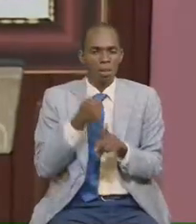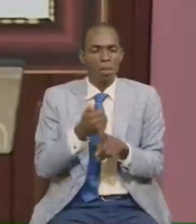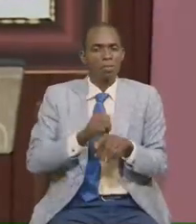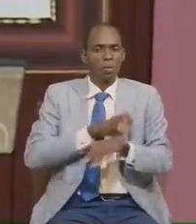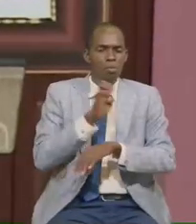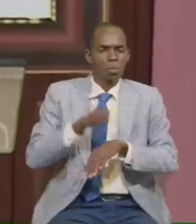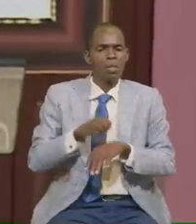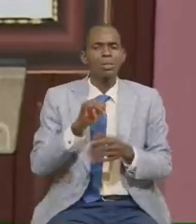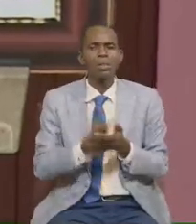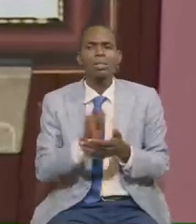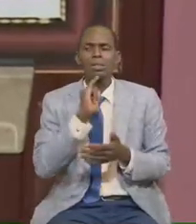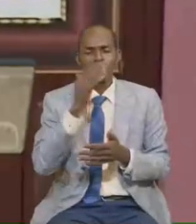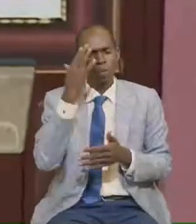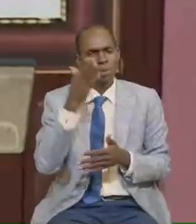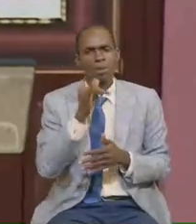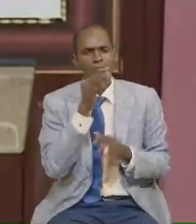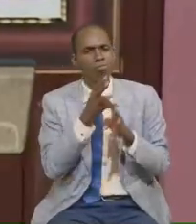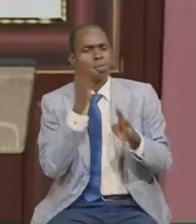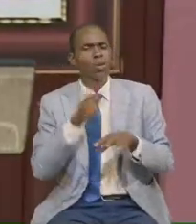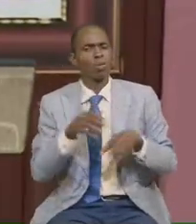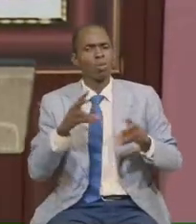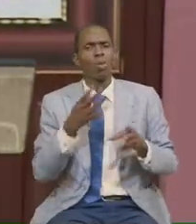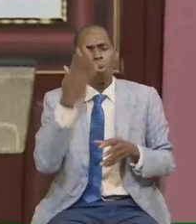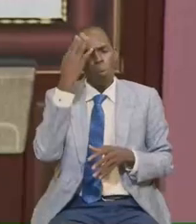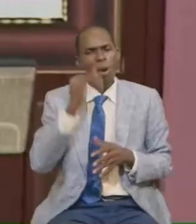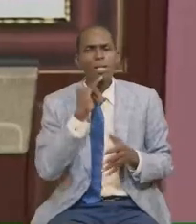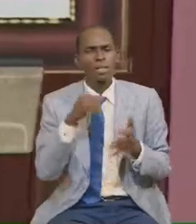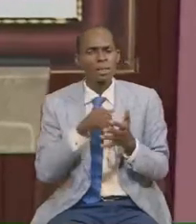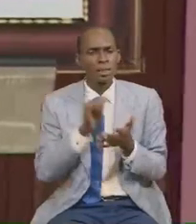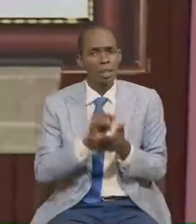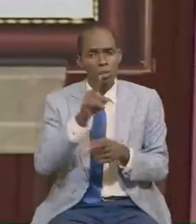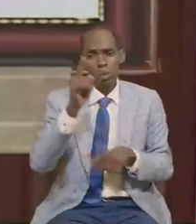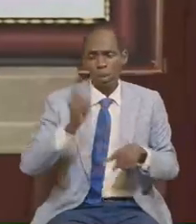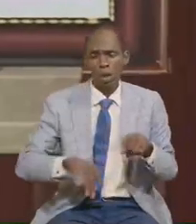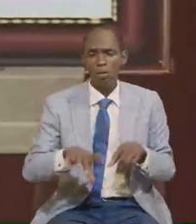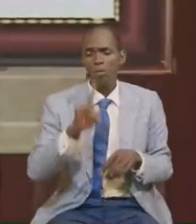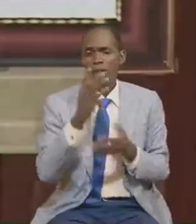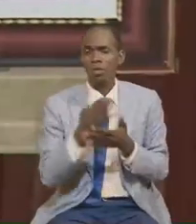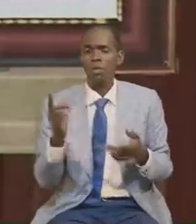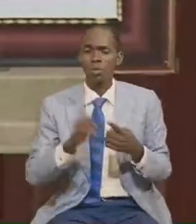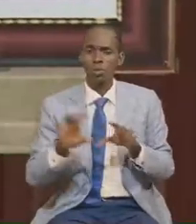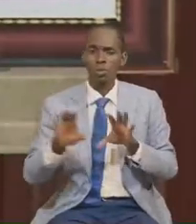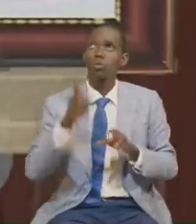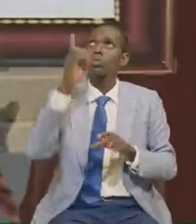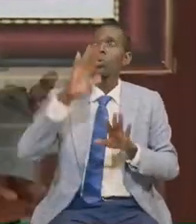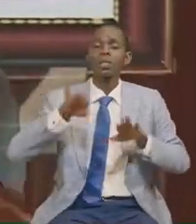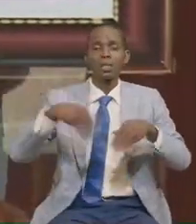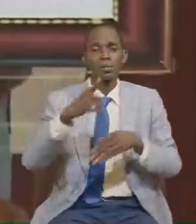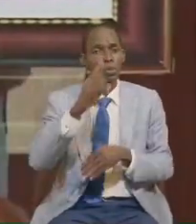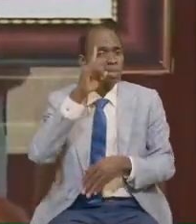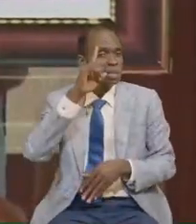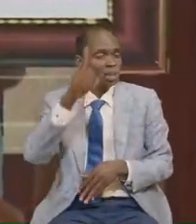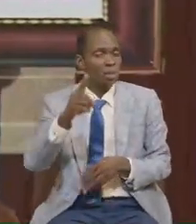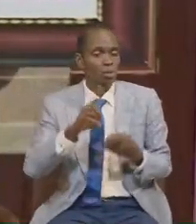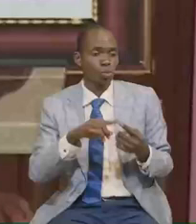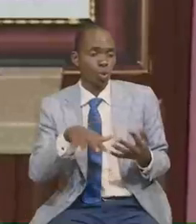Comment se fait-il que c'est toi qui ne peux pas trouver quelque chose à faire? Dieu t'a donné l'intelligence à ces gens-là et ils travaillent.